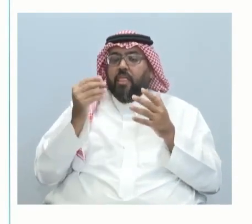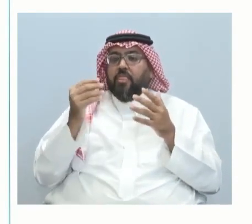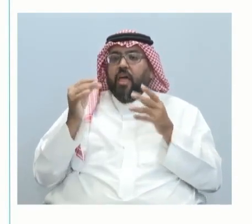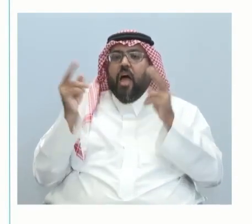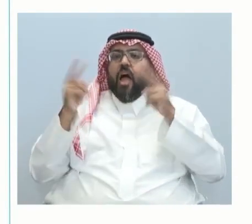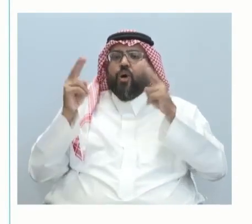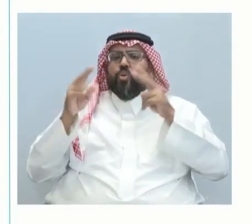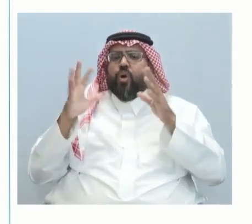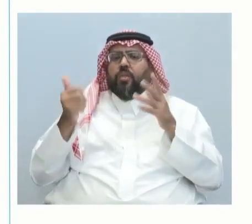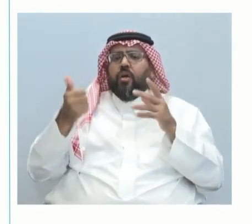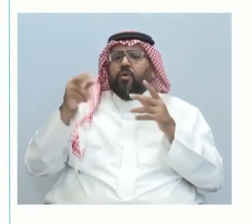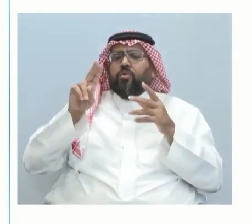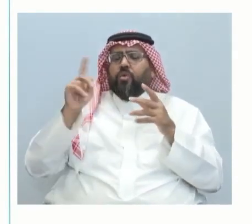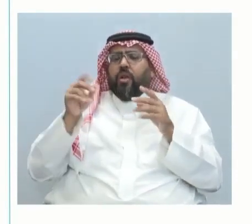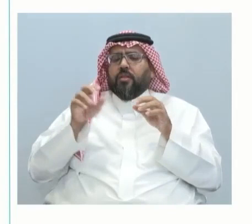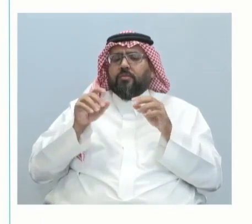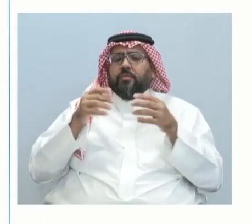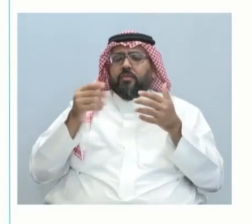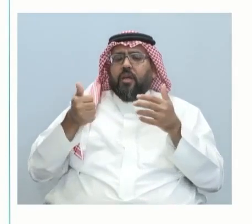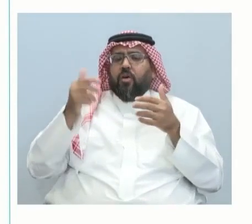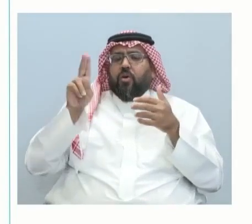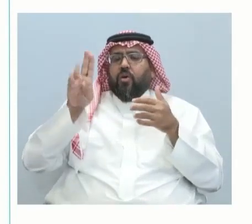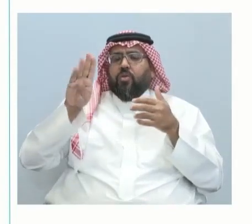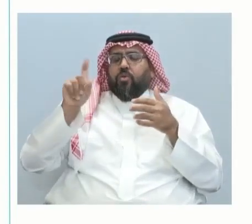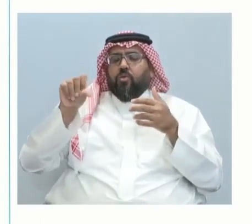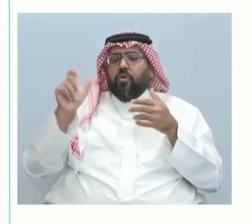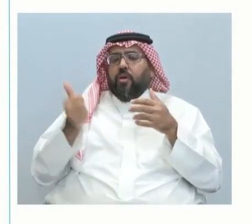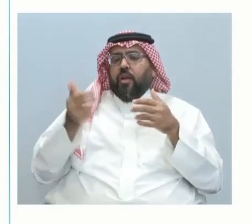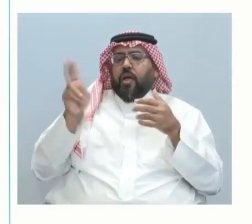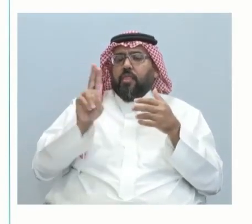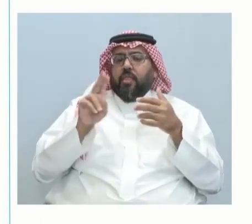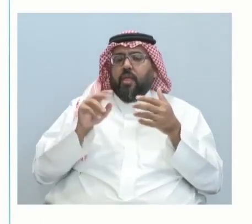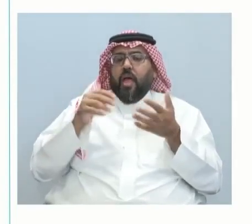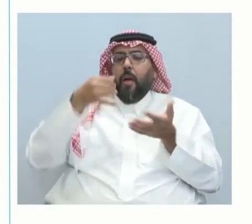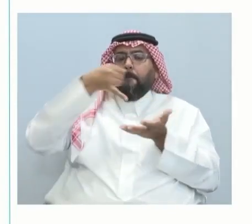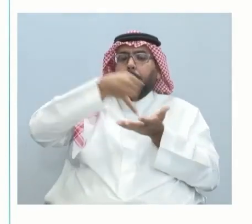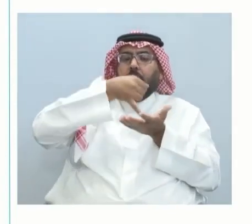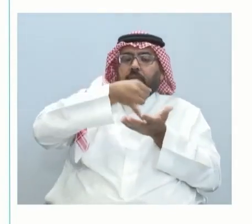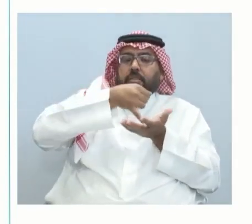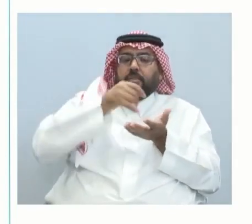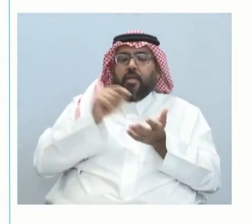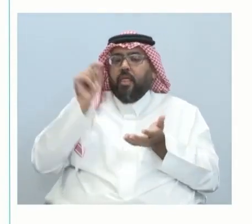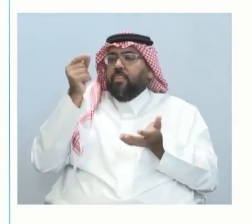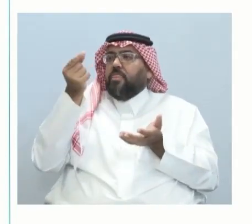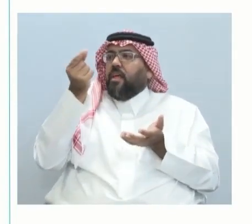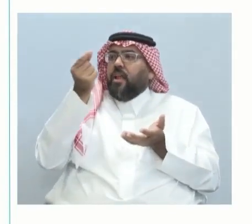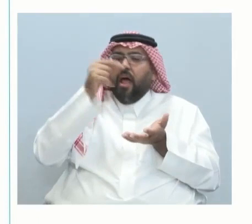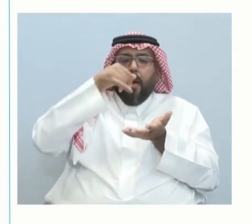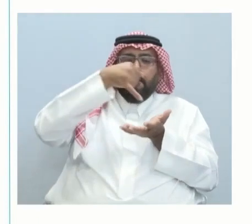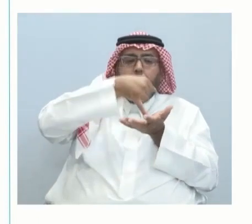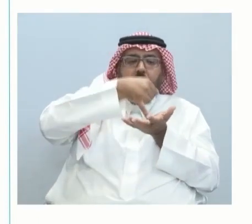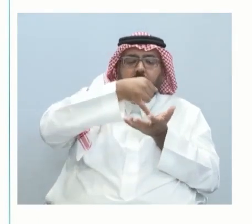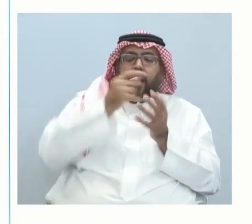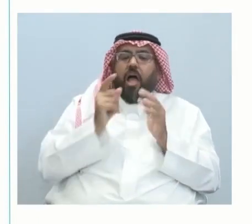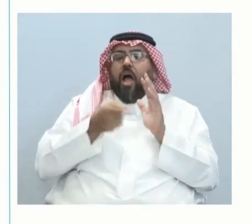تكافؤ اكثر هو بيكون الذره المركزيه هو بيكون الذره المركزيه ليش لانه هنا ذكر لك بانه يعتبر الجزيء